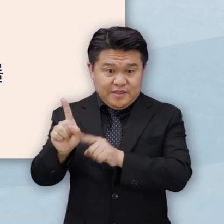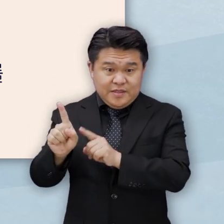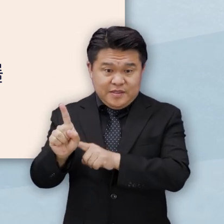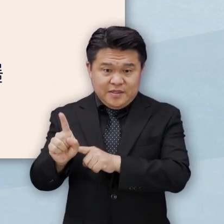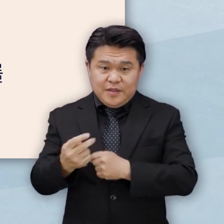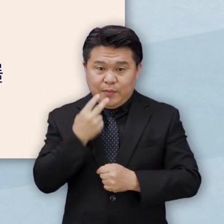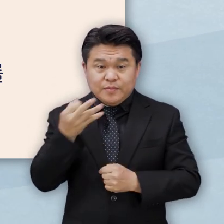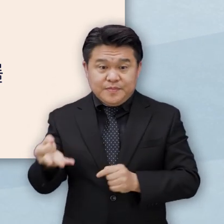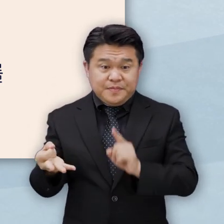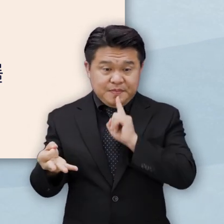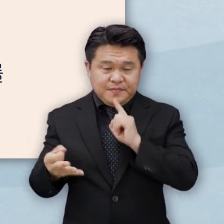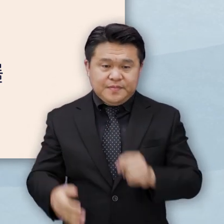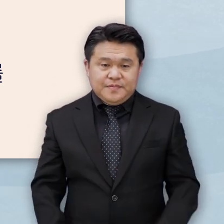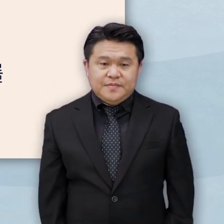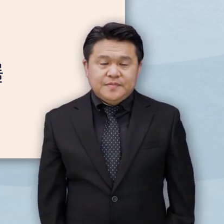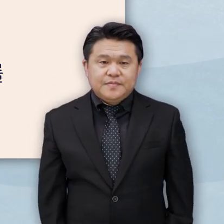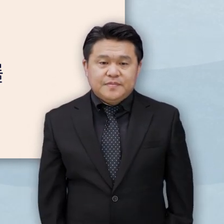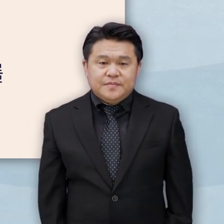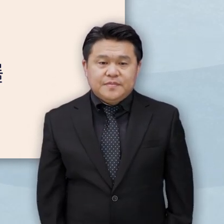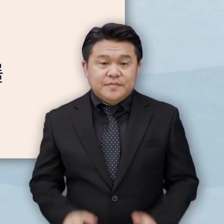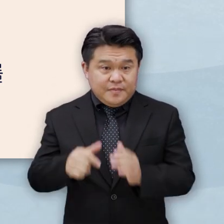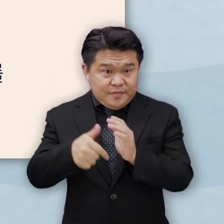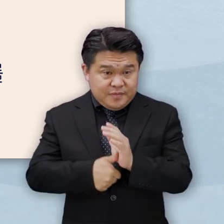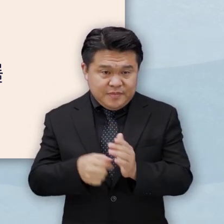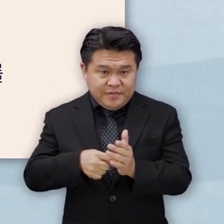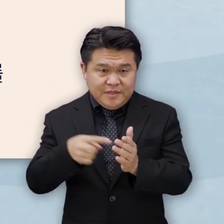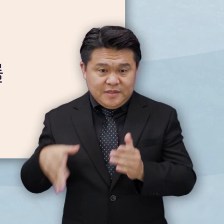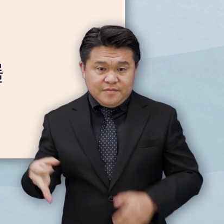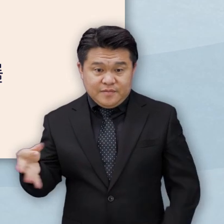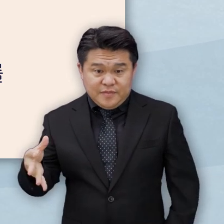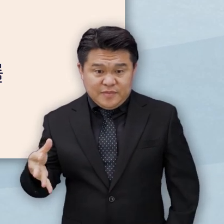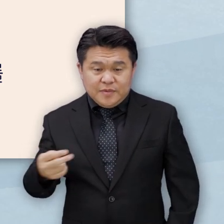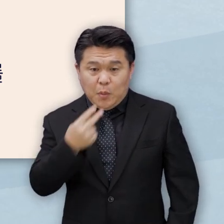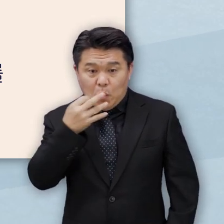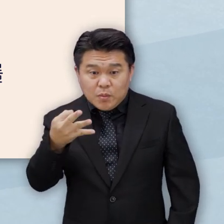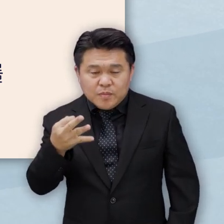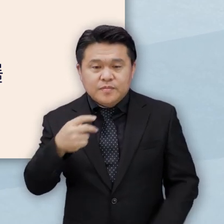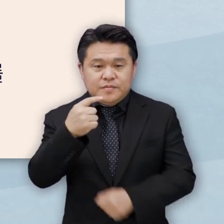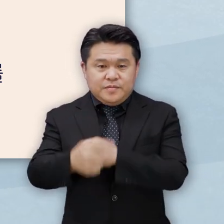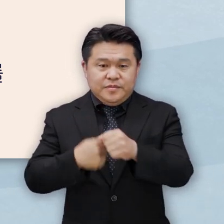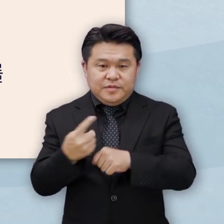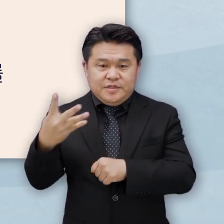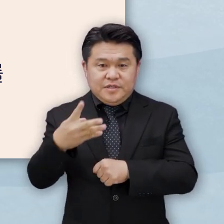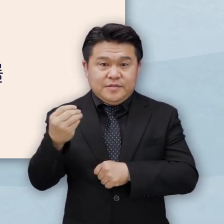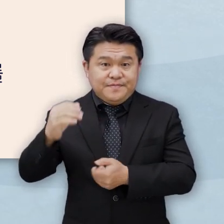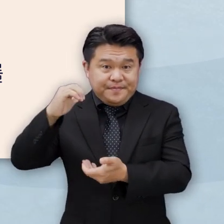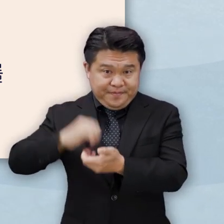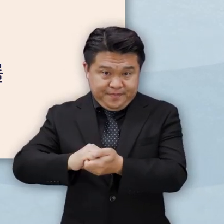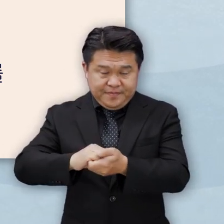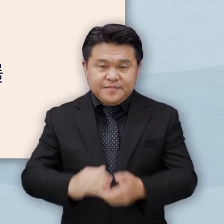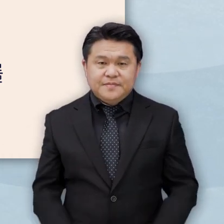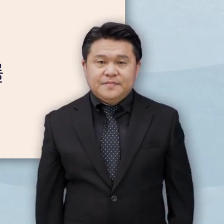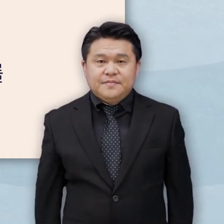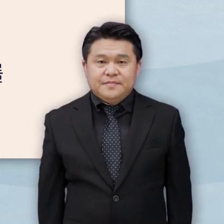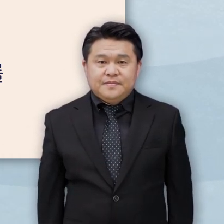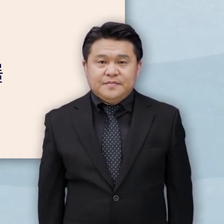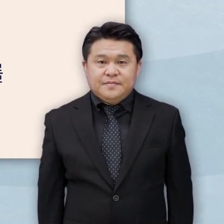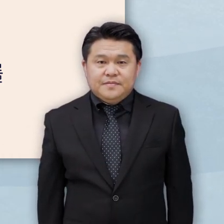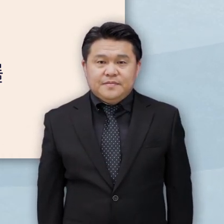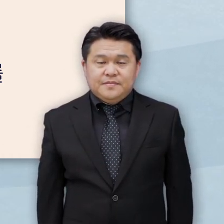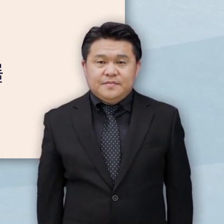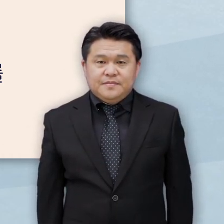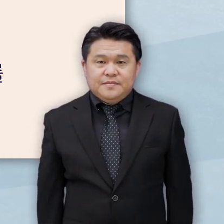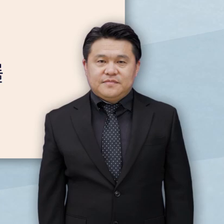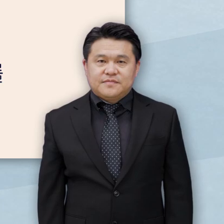한 보험의 보험금을 말한다. 이 경우 비과세되는 보험금은 연간 4천만 원을 한도로 한다.